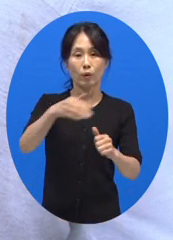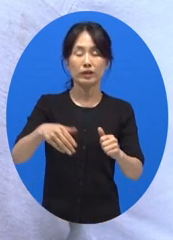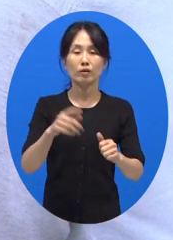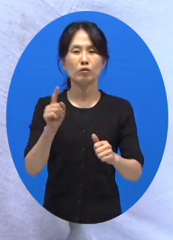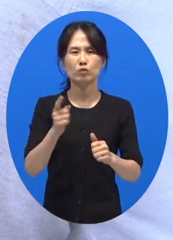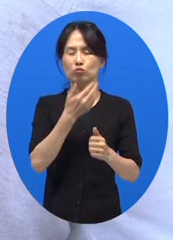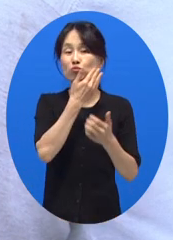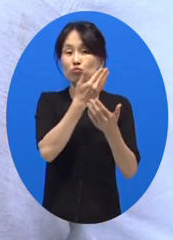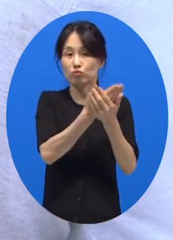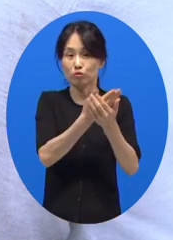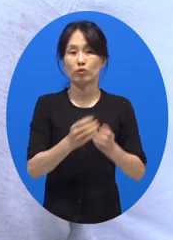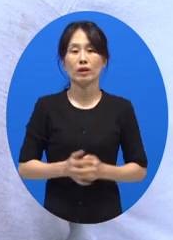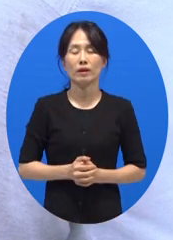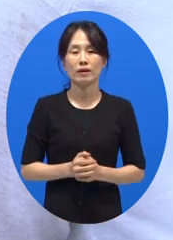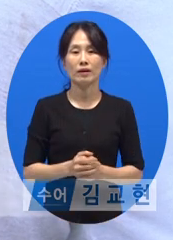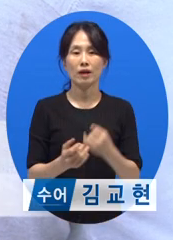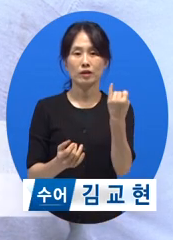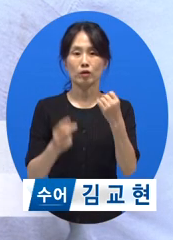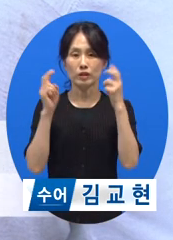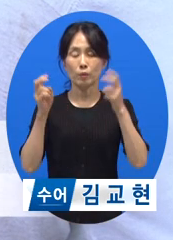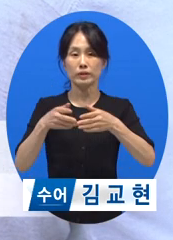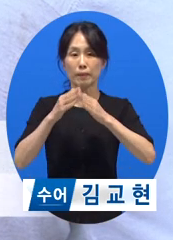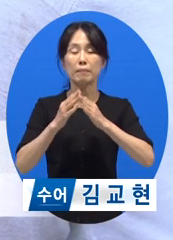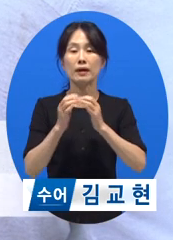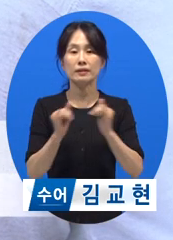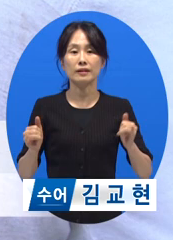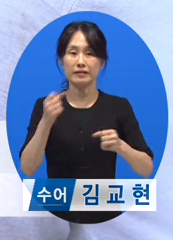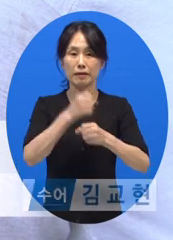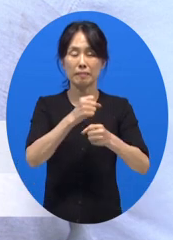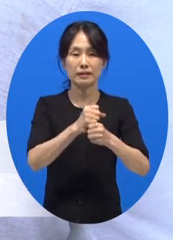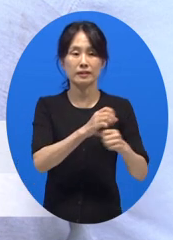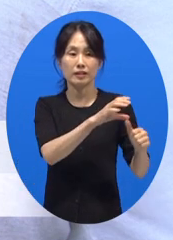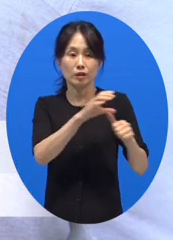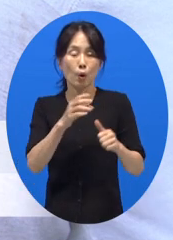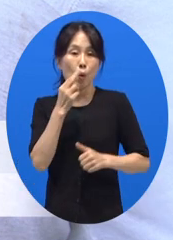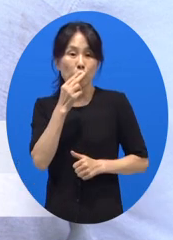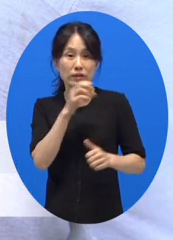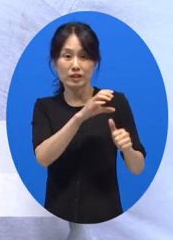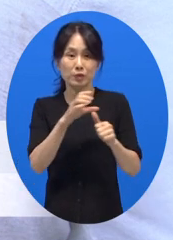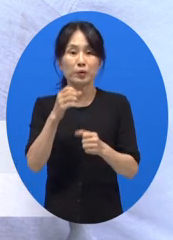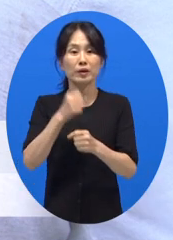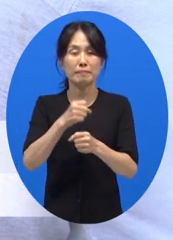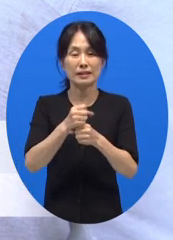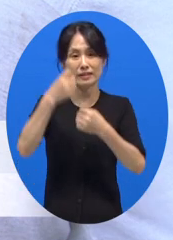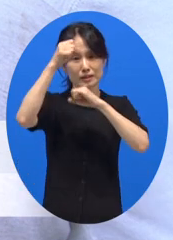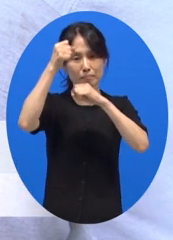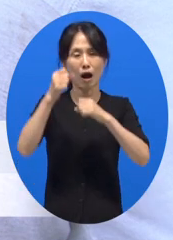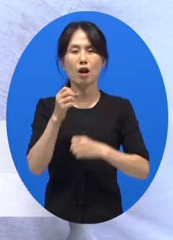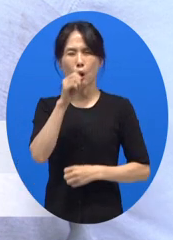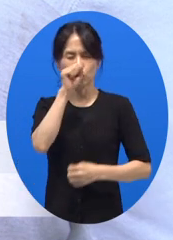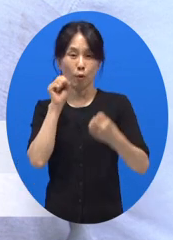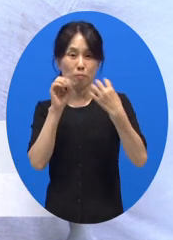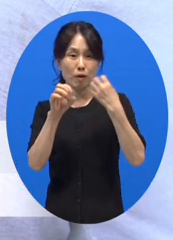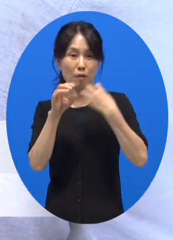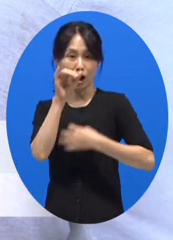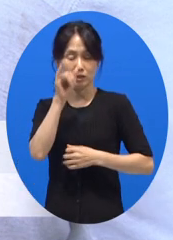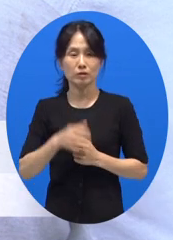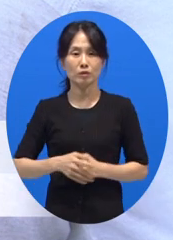패션계에서도 환경은 중요한 화두가 됐죠. 도내 여성 창업가들이 만든 재활용 플라스틱 신발이 좋은 반응을 얻고